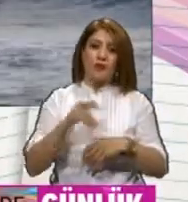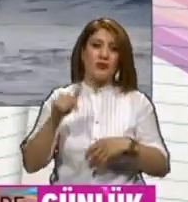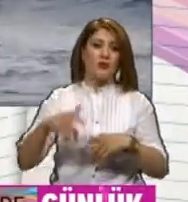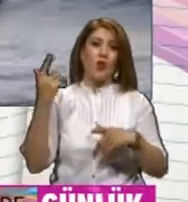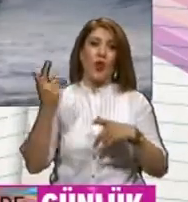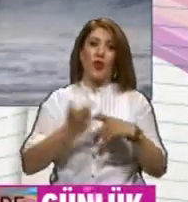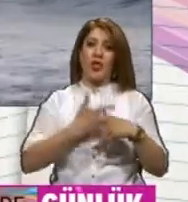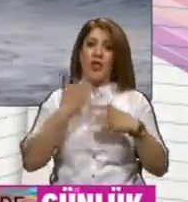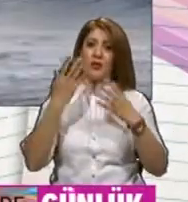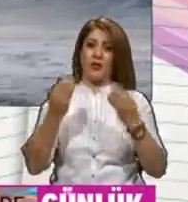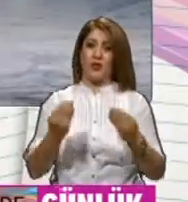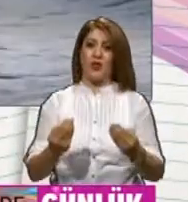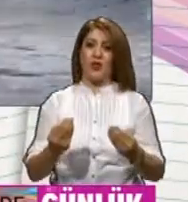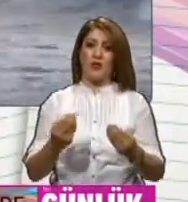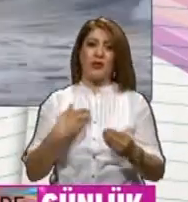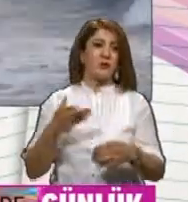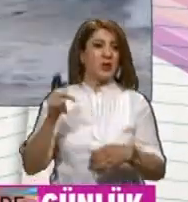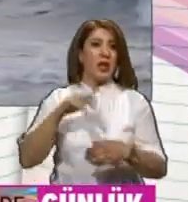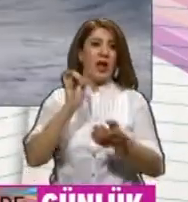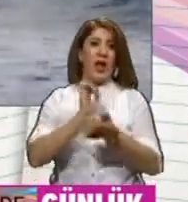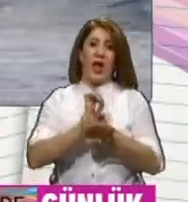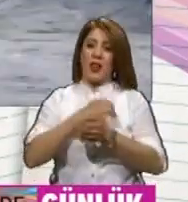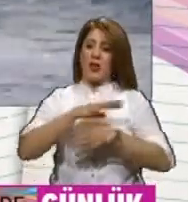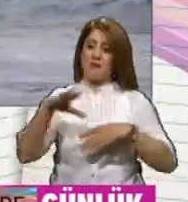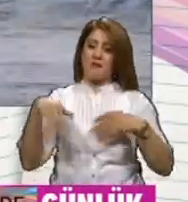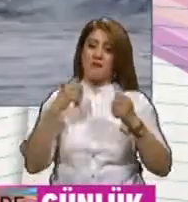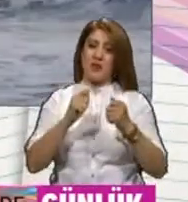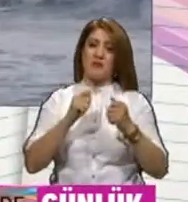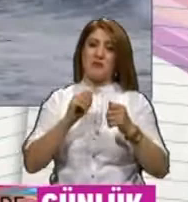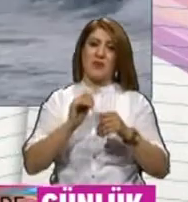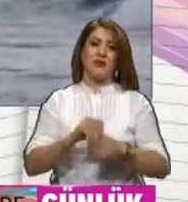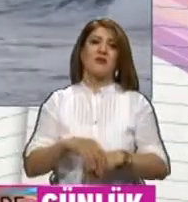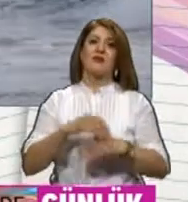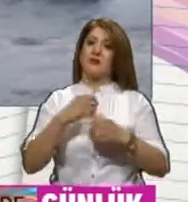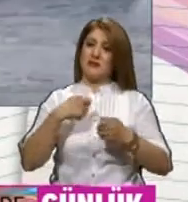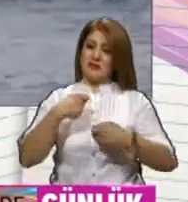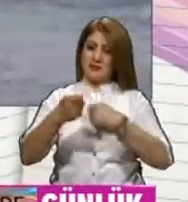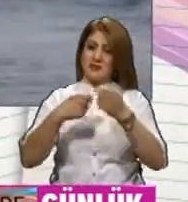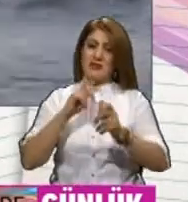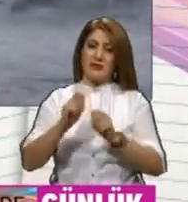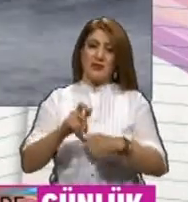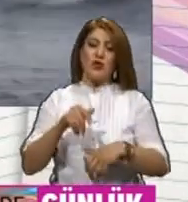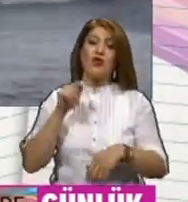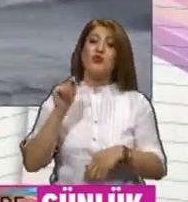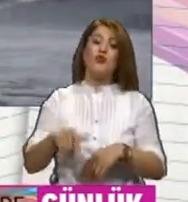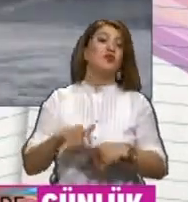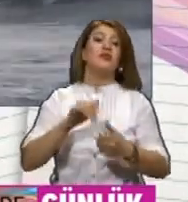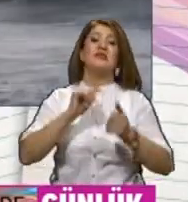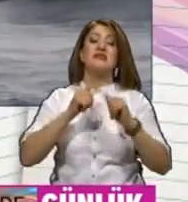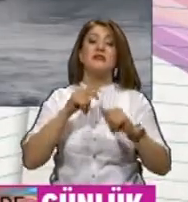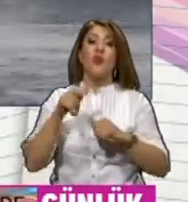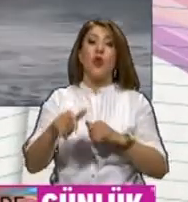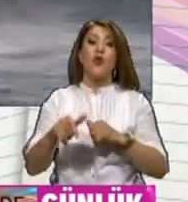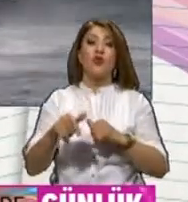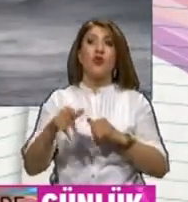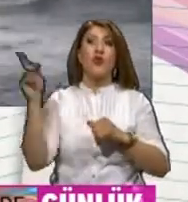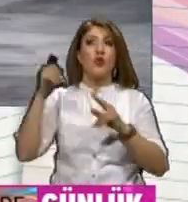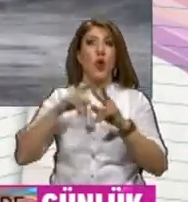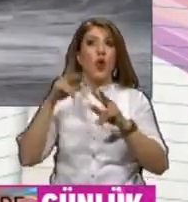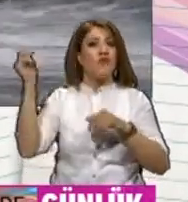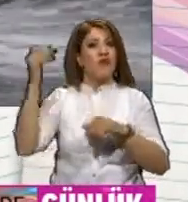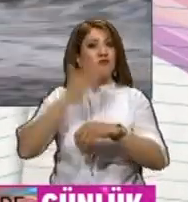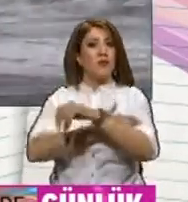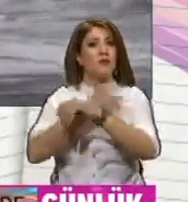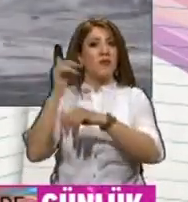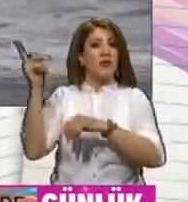O oteli ailece tekrar işletiyoruz. Yani süre geliyor hala. Bir müşterim dedi ki Norveç'te bu spor çok popüler. Bir yandan